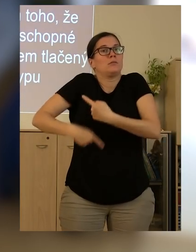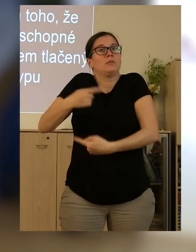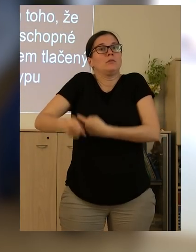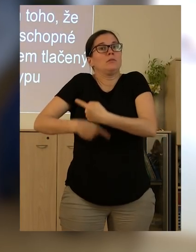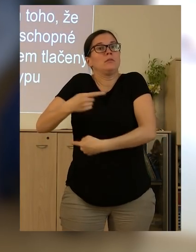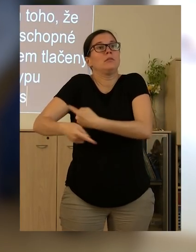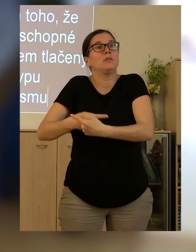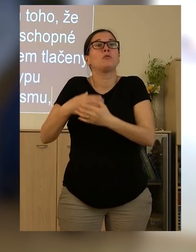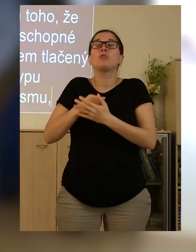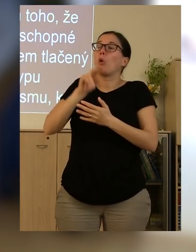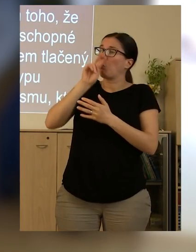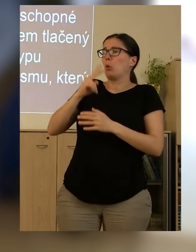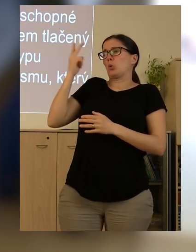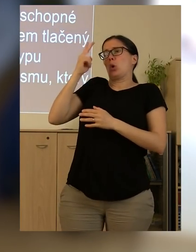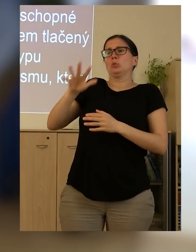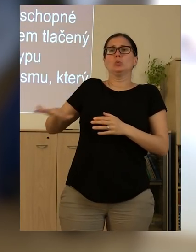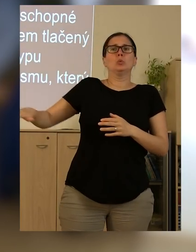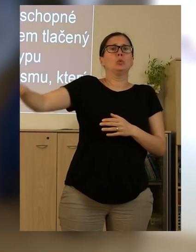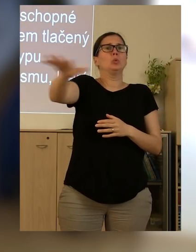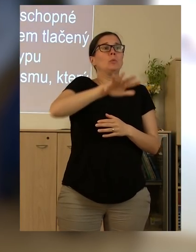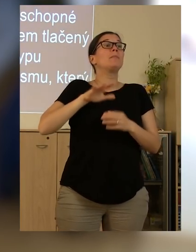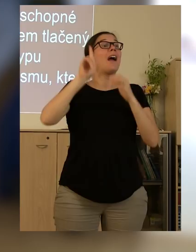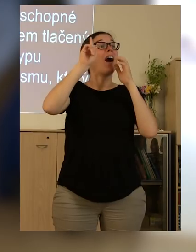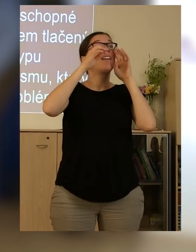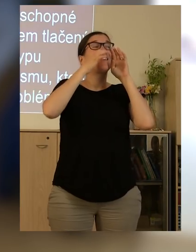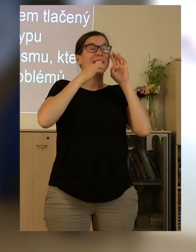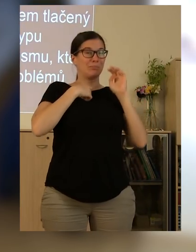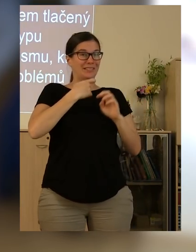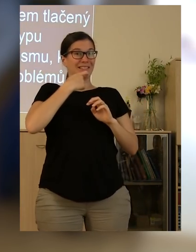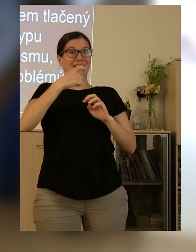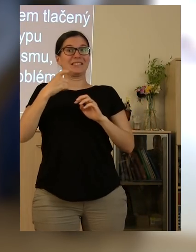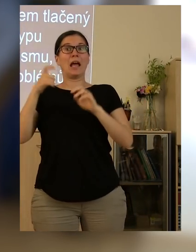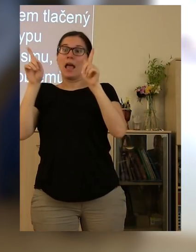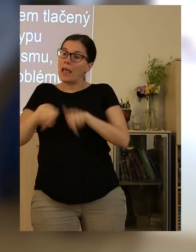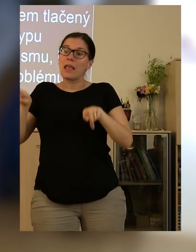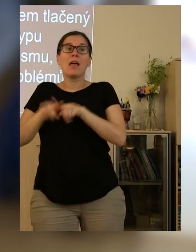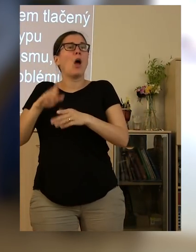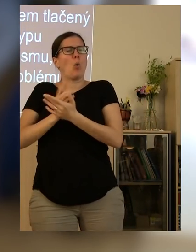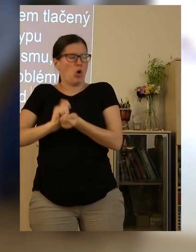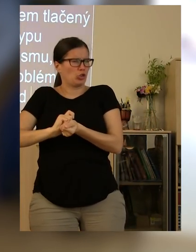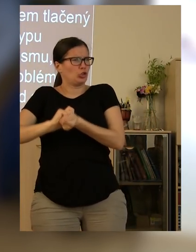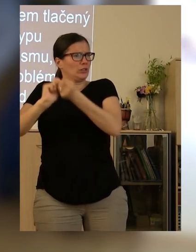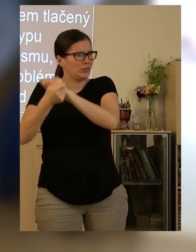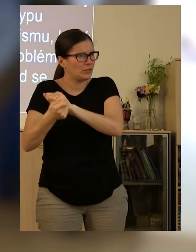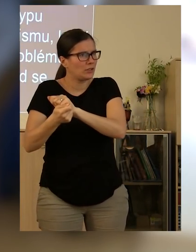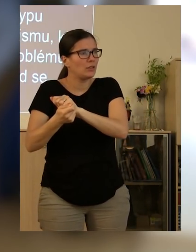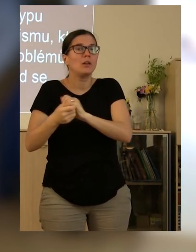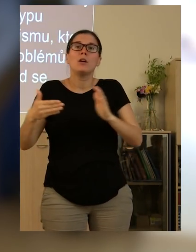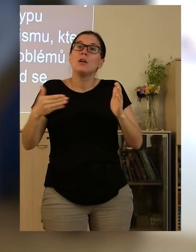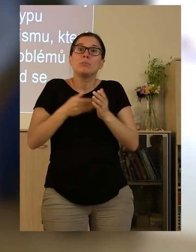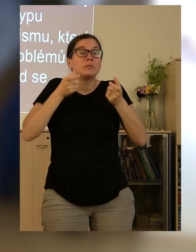bez problémů všude, ale pokud chci se z tohoto vymanit, potom opravdu potřebuju nejvyšší typ